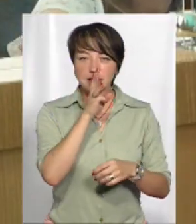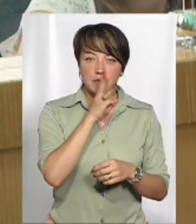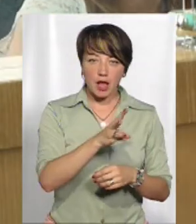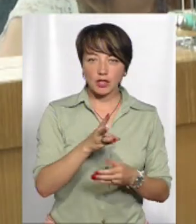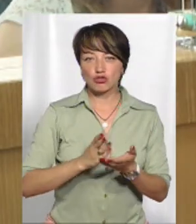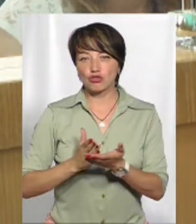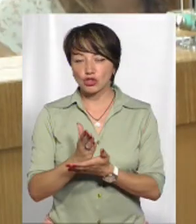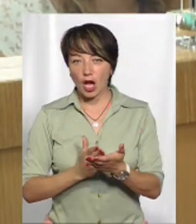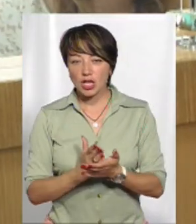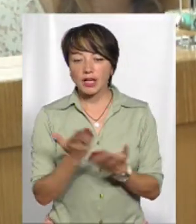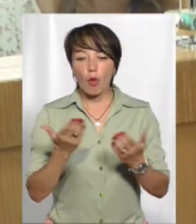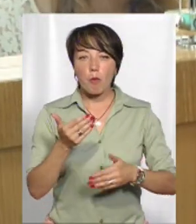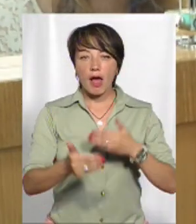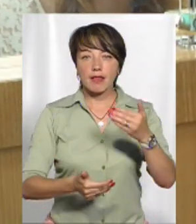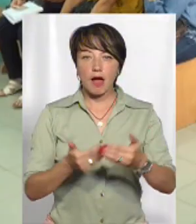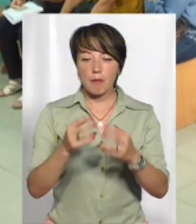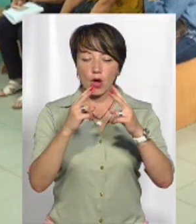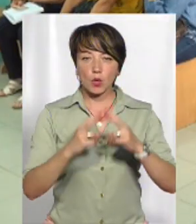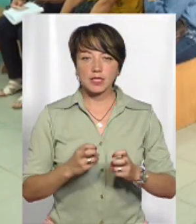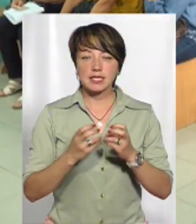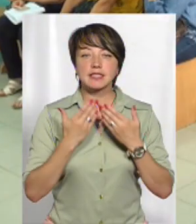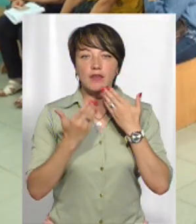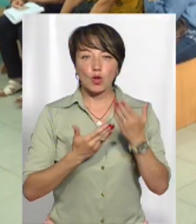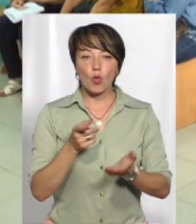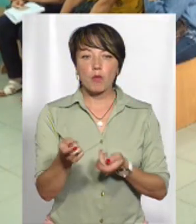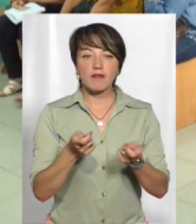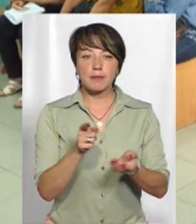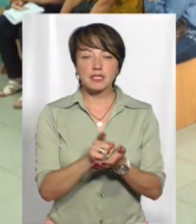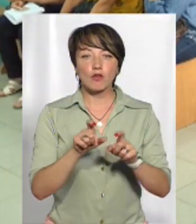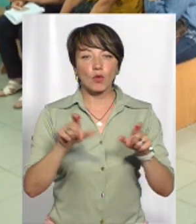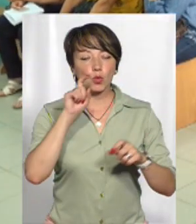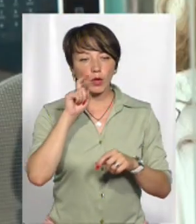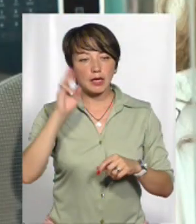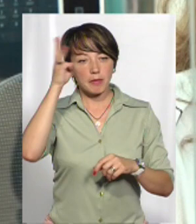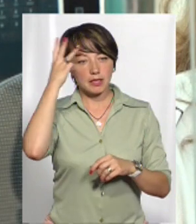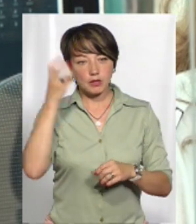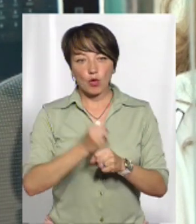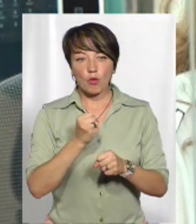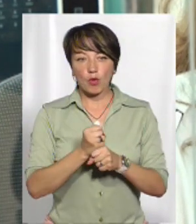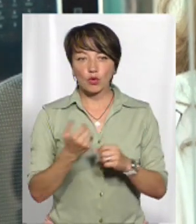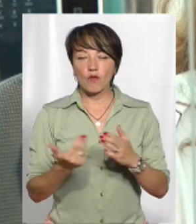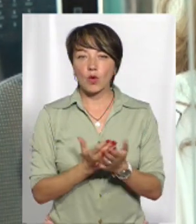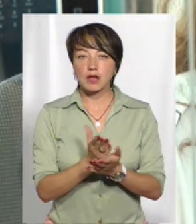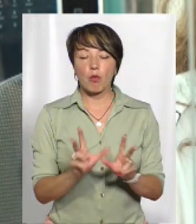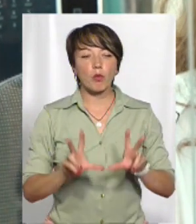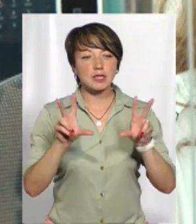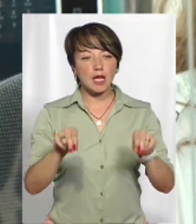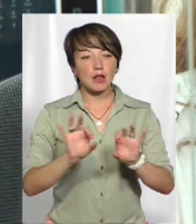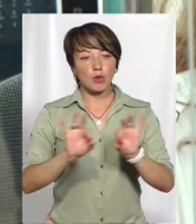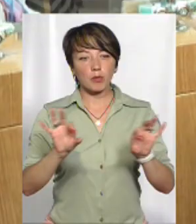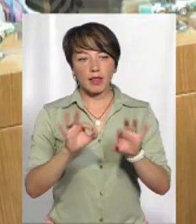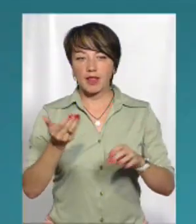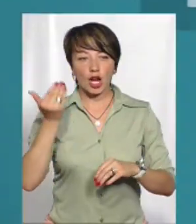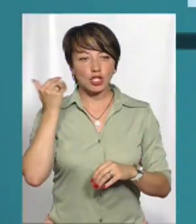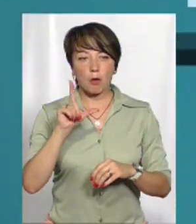якому етапі розгляду перебувають звернення тощо. В управлінні Пенсійного фонду України Хмельницькому роботу нового сервісу пообіцяли прокоментувати не